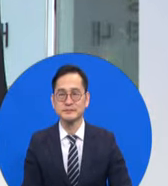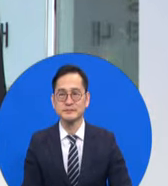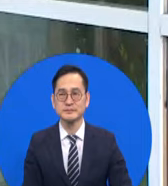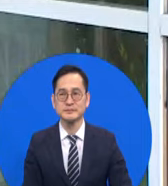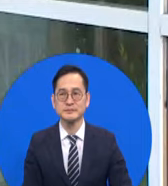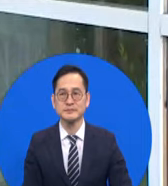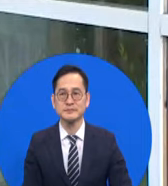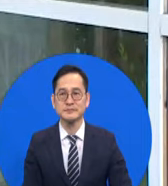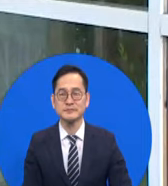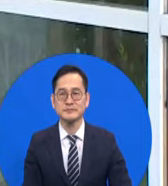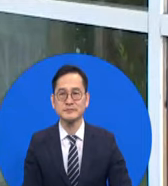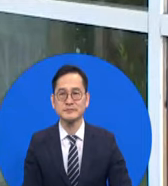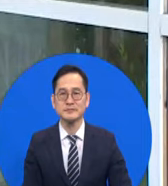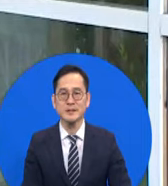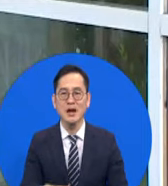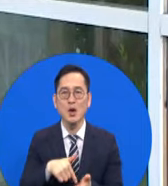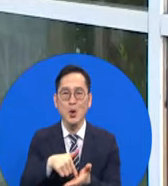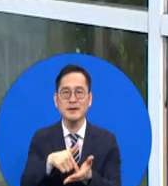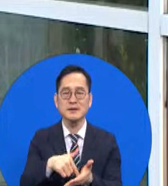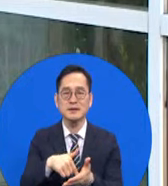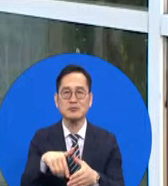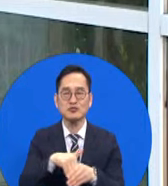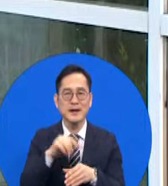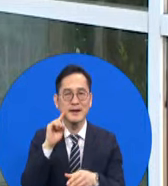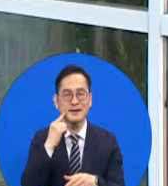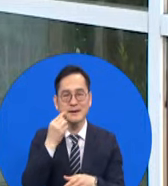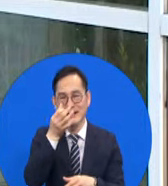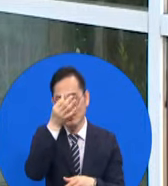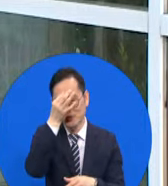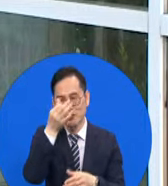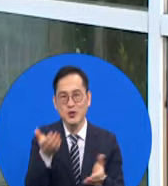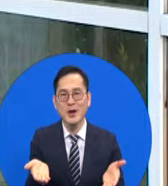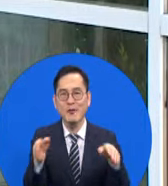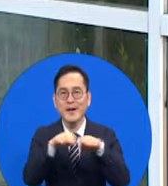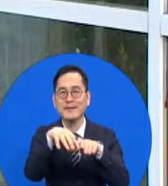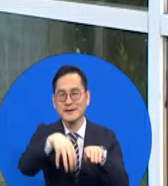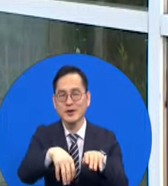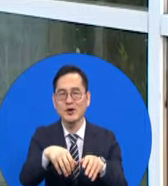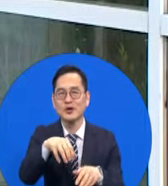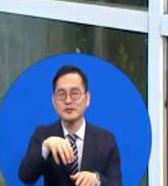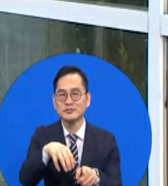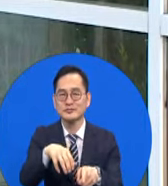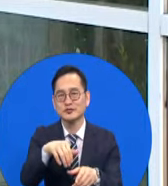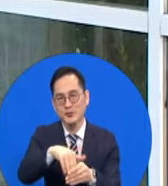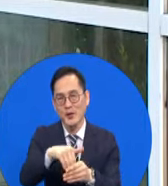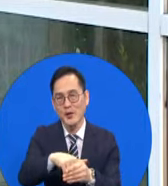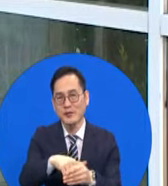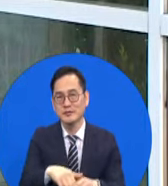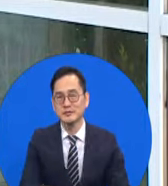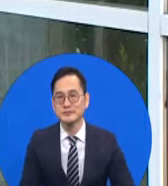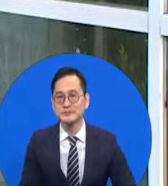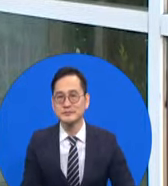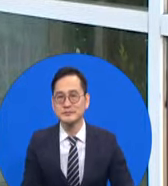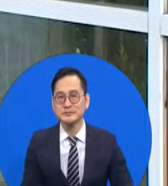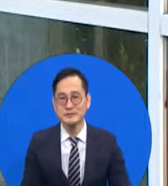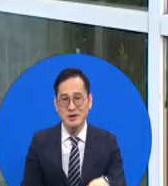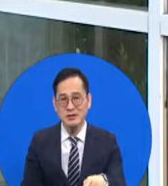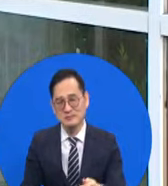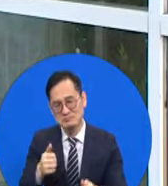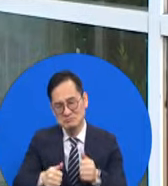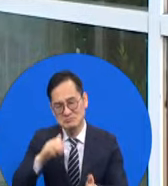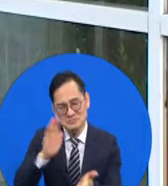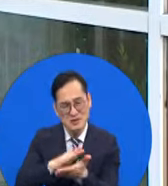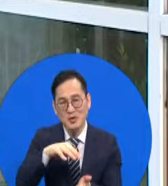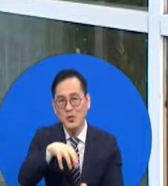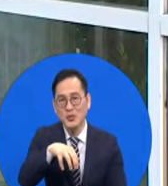네, 저는 서울 자양동 광진문화예술회관에 마련된 투표소에 나와 있습니다. 이곳은 여야가 격전지로 꼽은